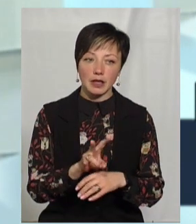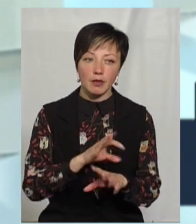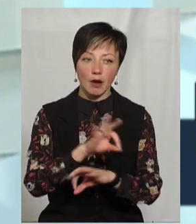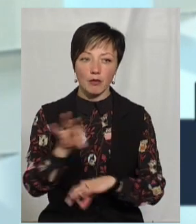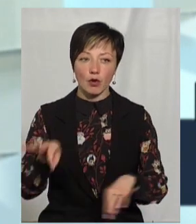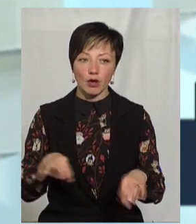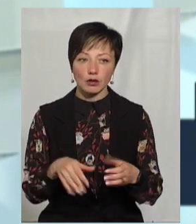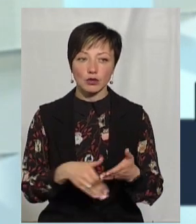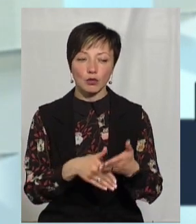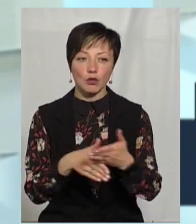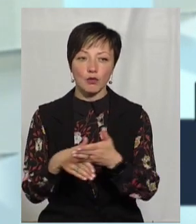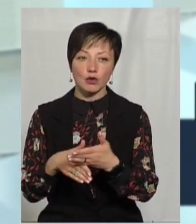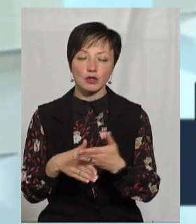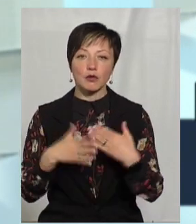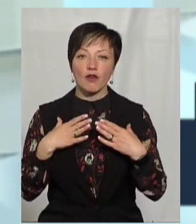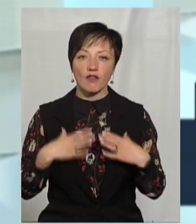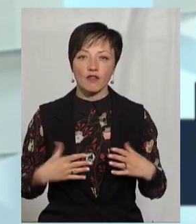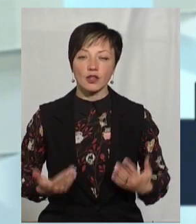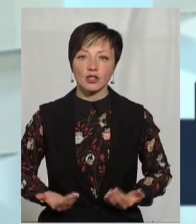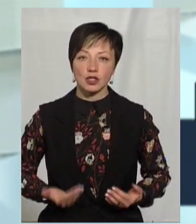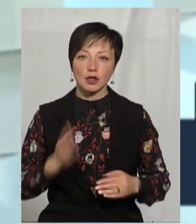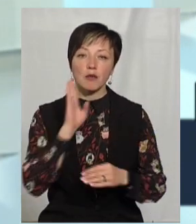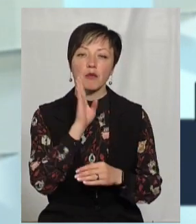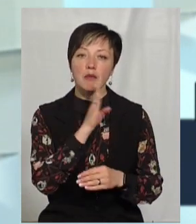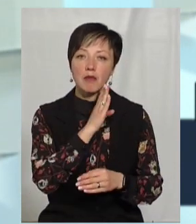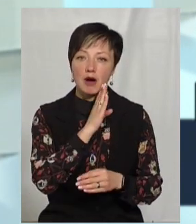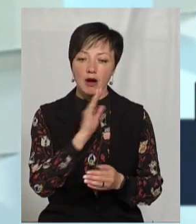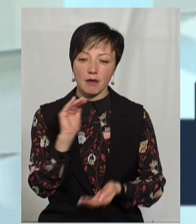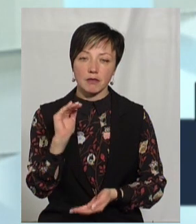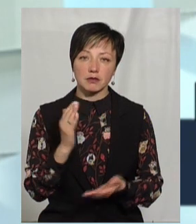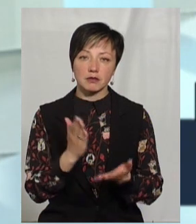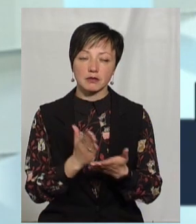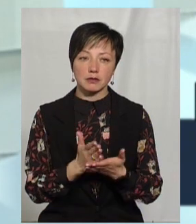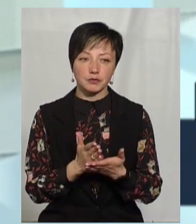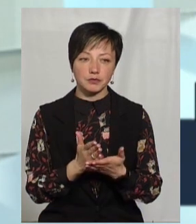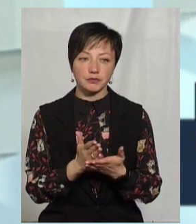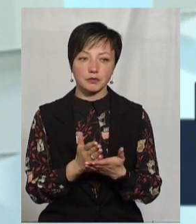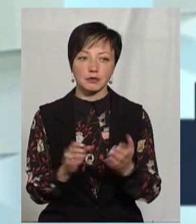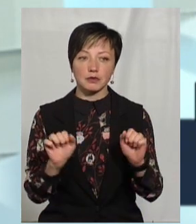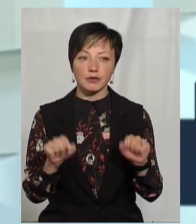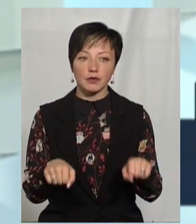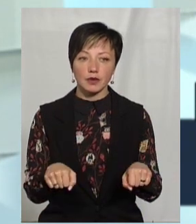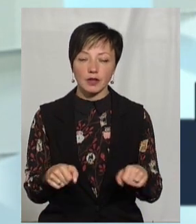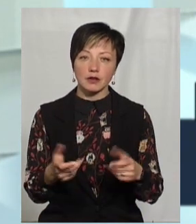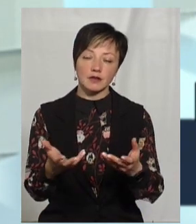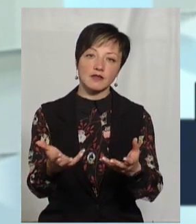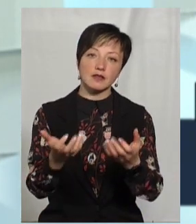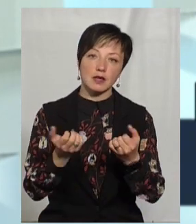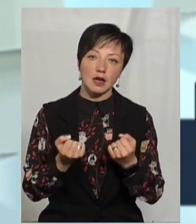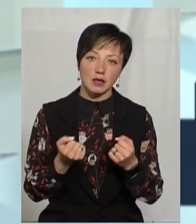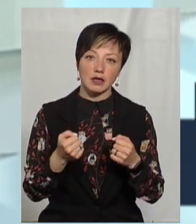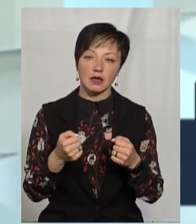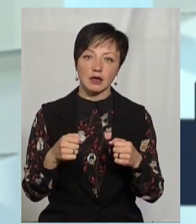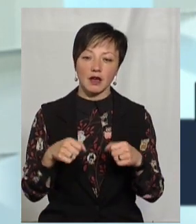проєкт «Допоможемо вижити». Це мамочки. Вони мали можливість взяти там